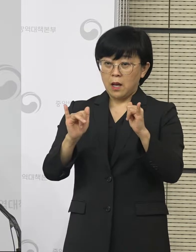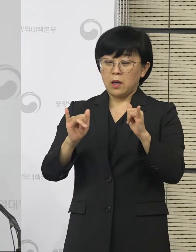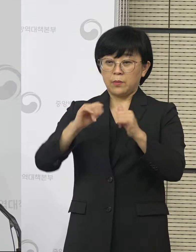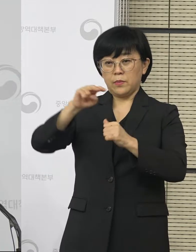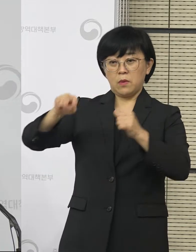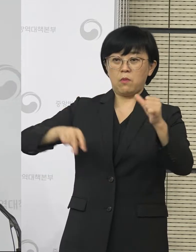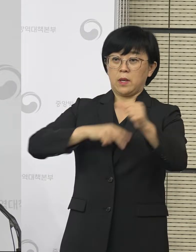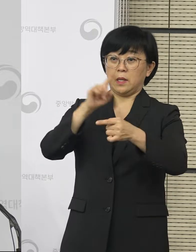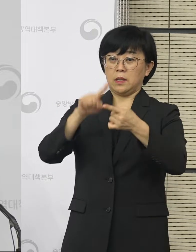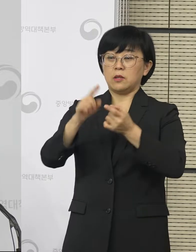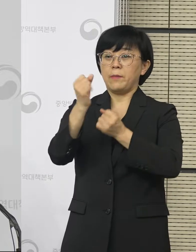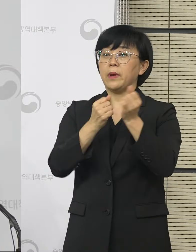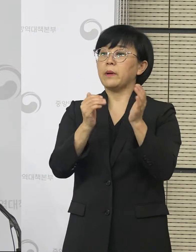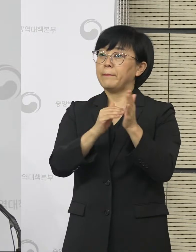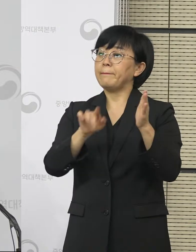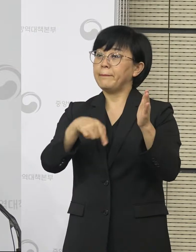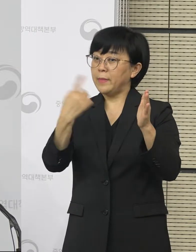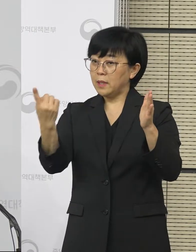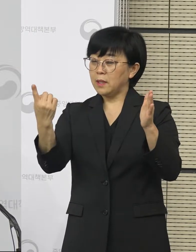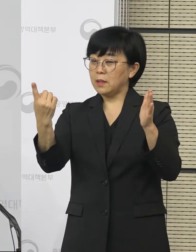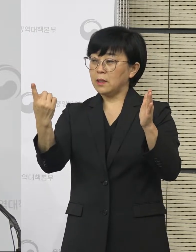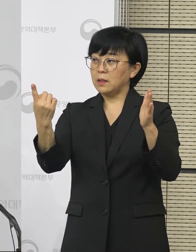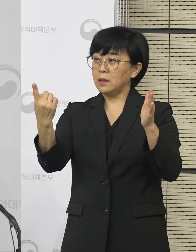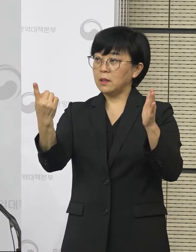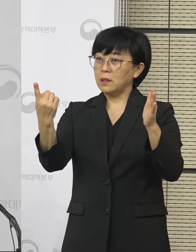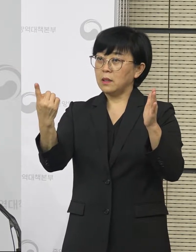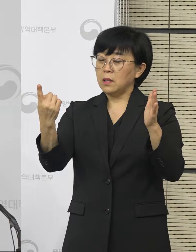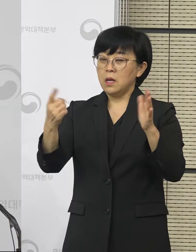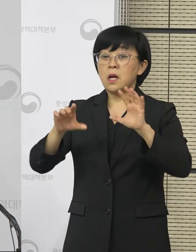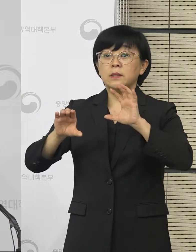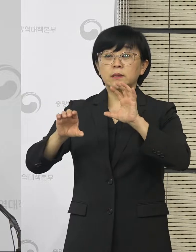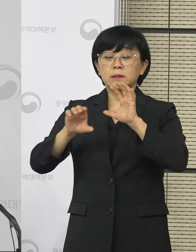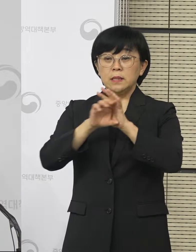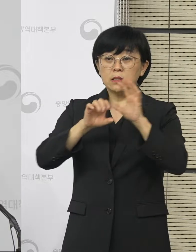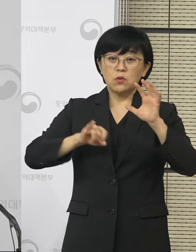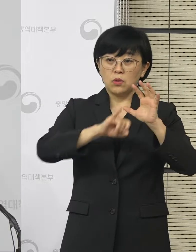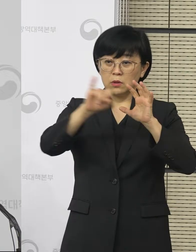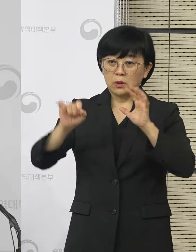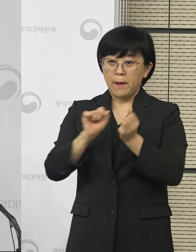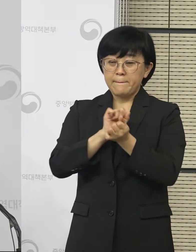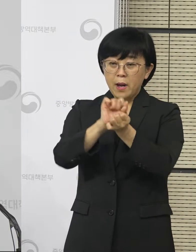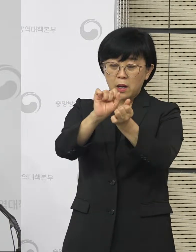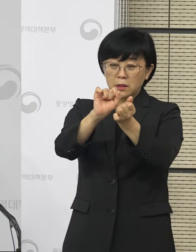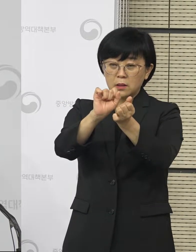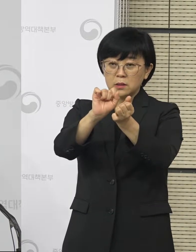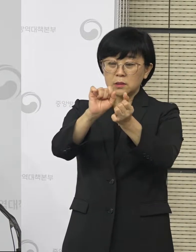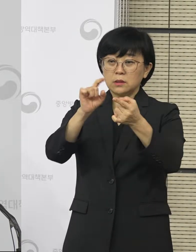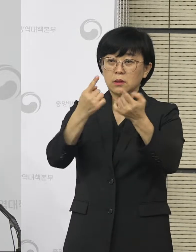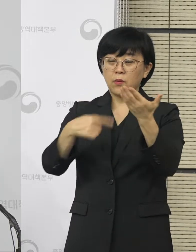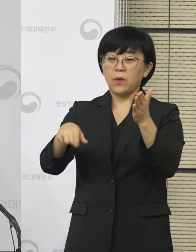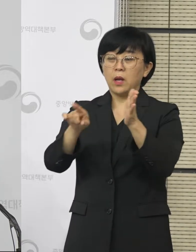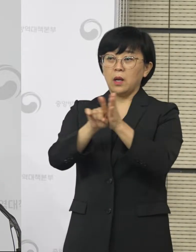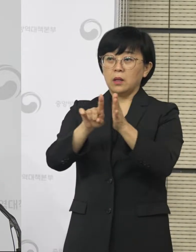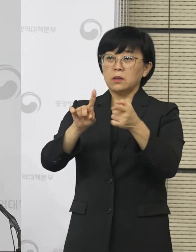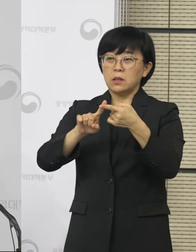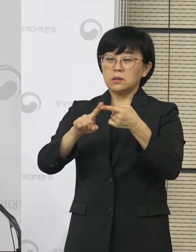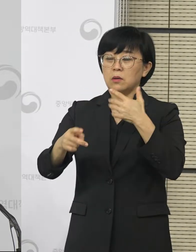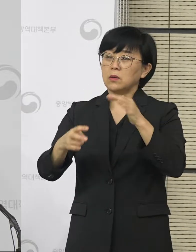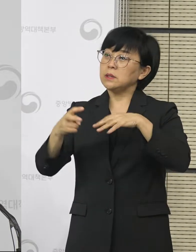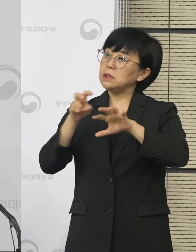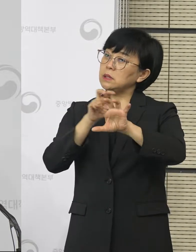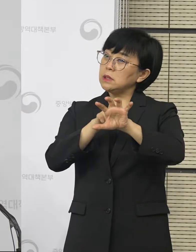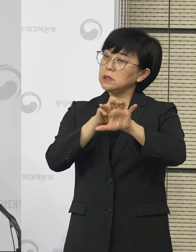환자 현황에 대해서 말씀을 드렸고요. 다음으로는 신종 코로나 바이러스 진단 시약의 긴급